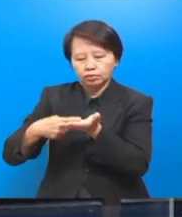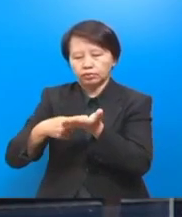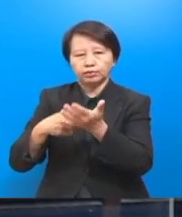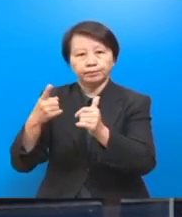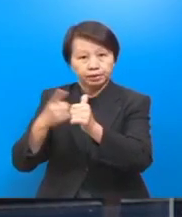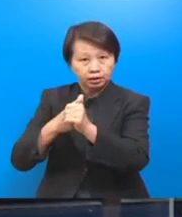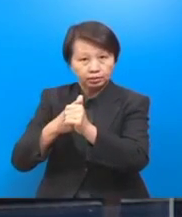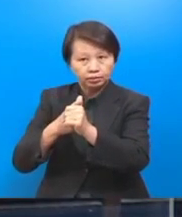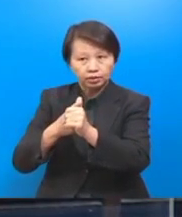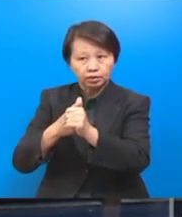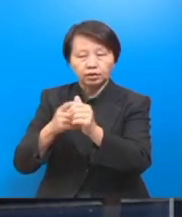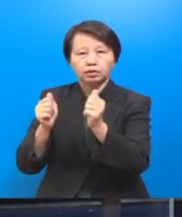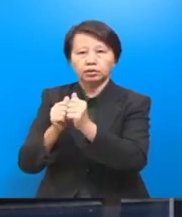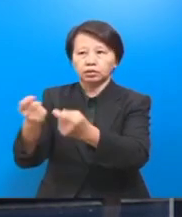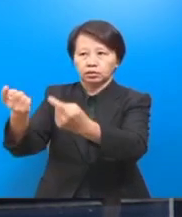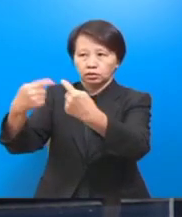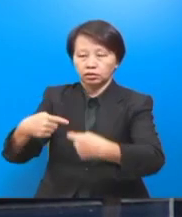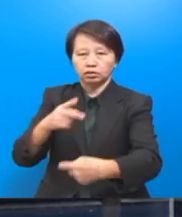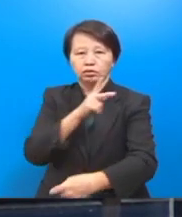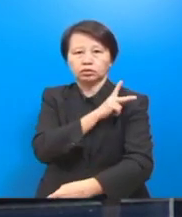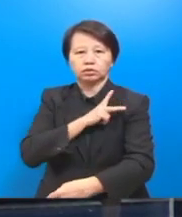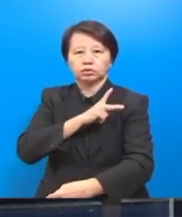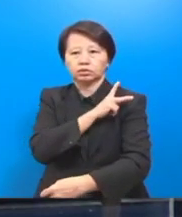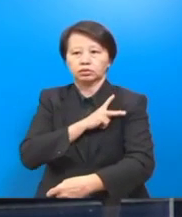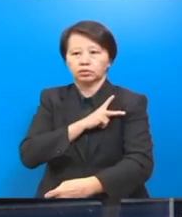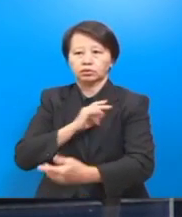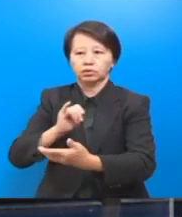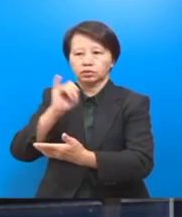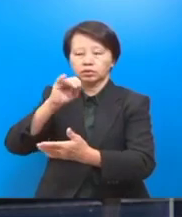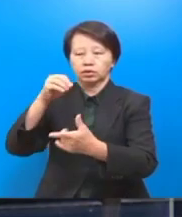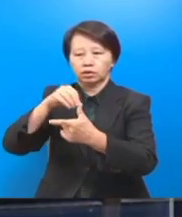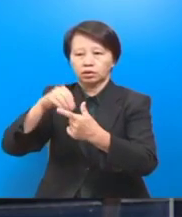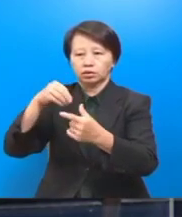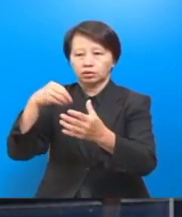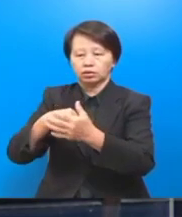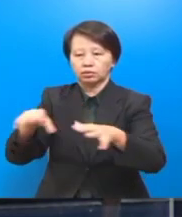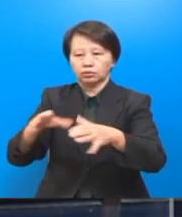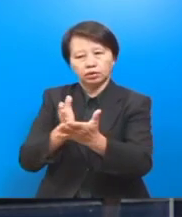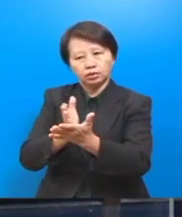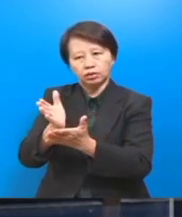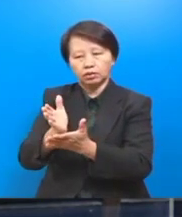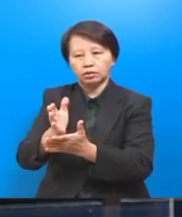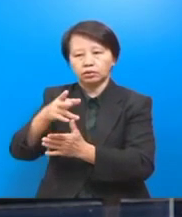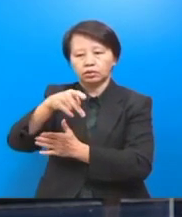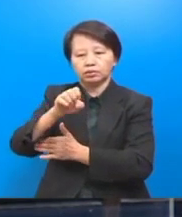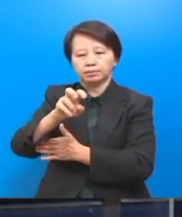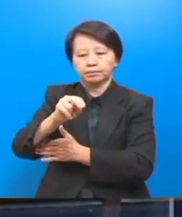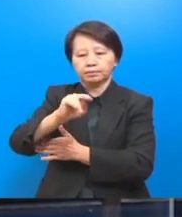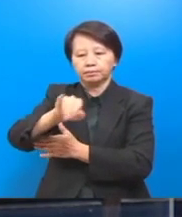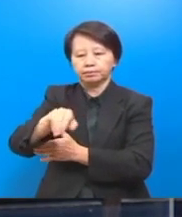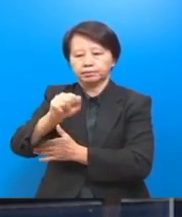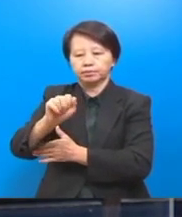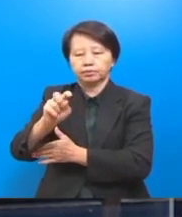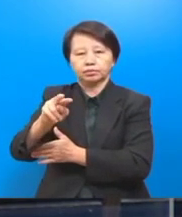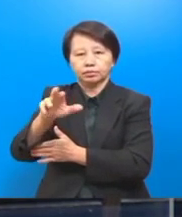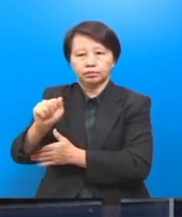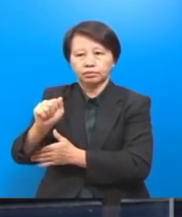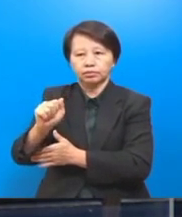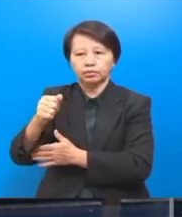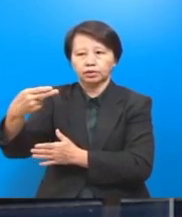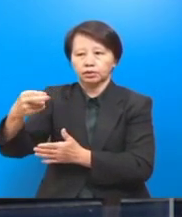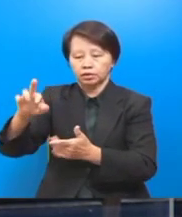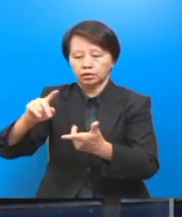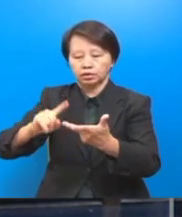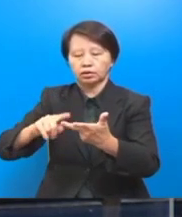pertama dengan kehadiran ketua-ketua jinxiang terlibat secara langsung dalam inisiatif kejanet asmadi konsensualisme